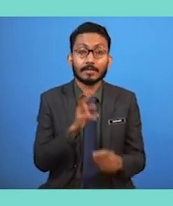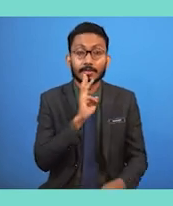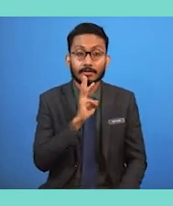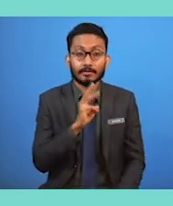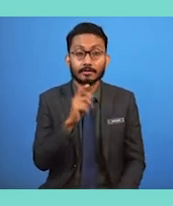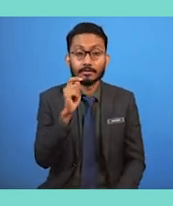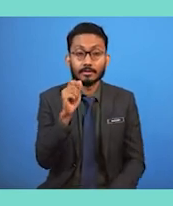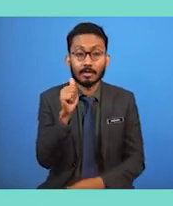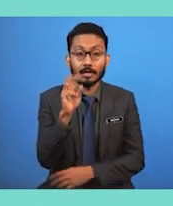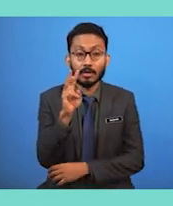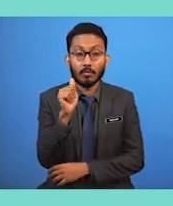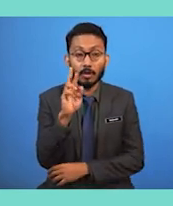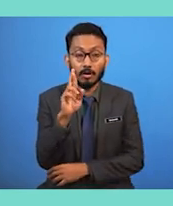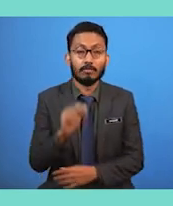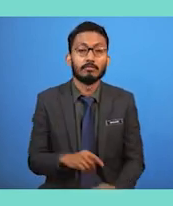mempunyai